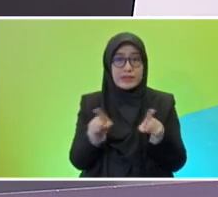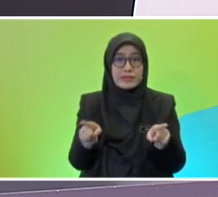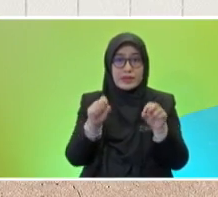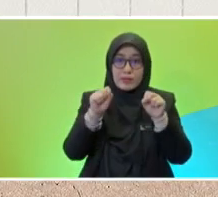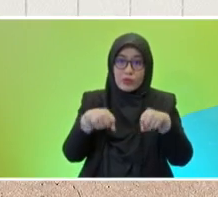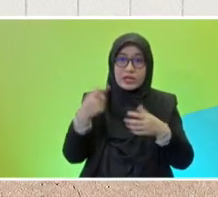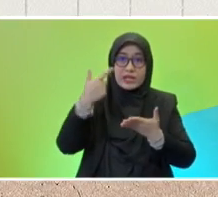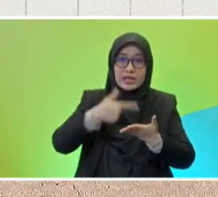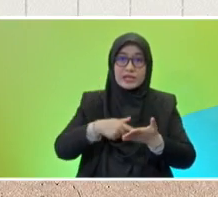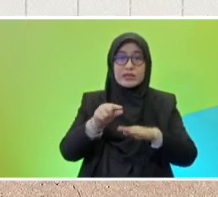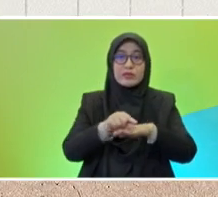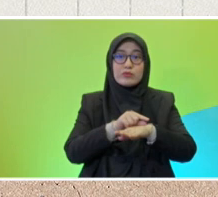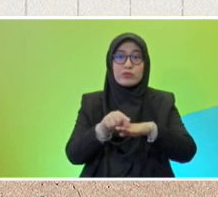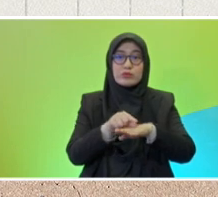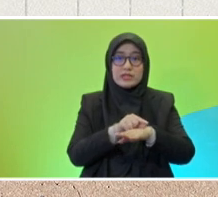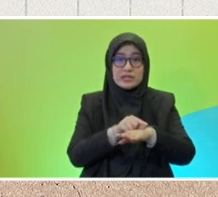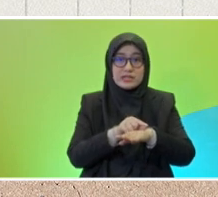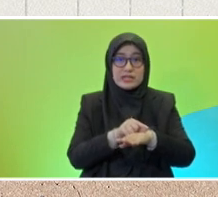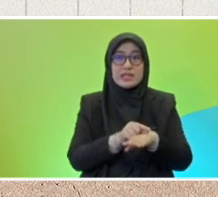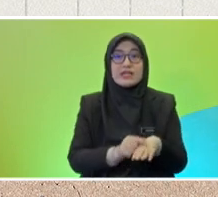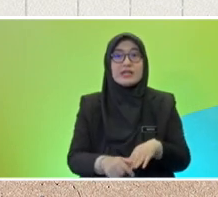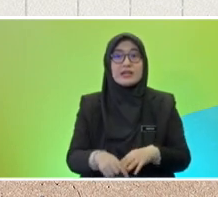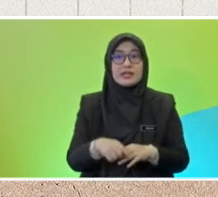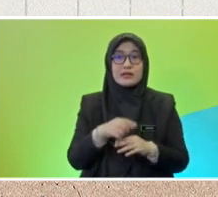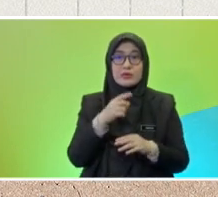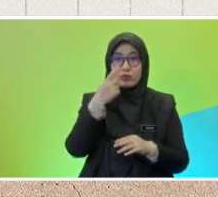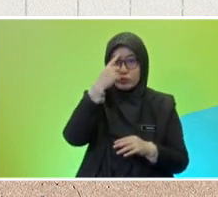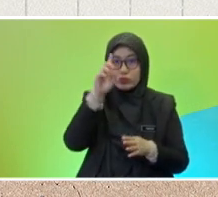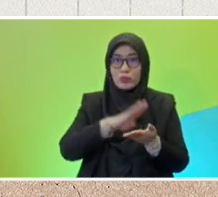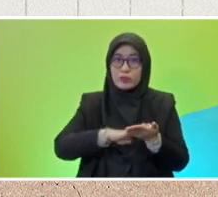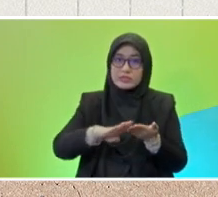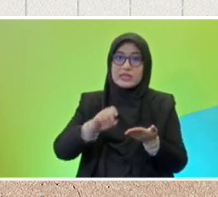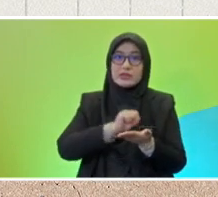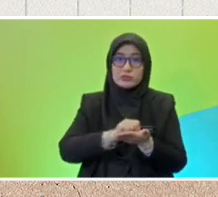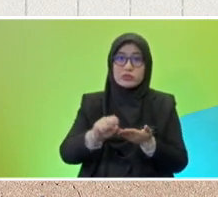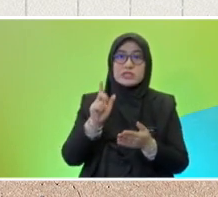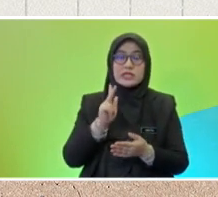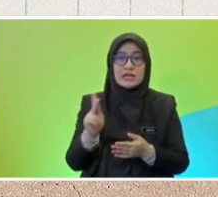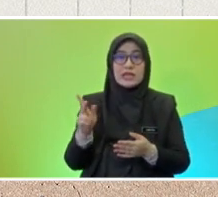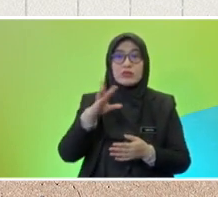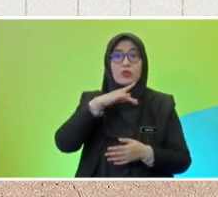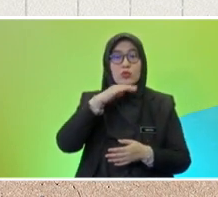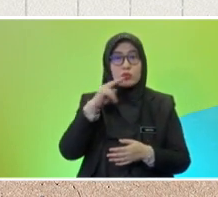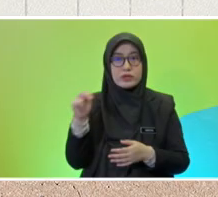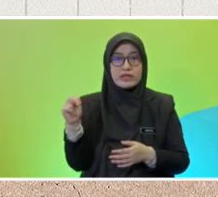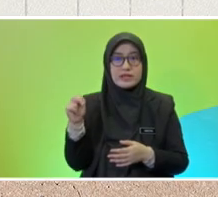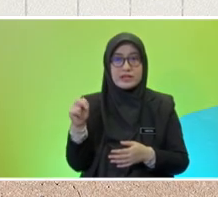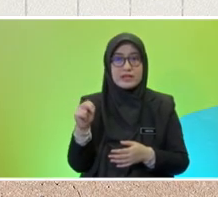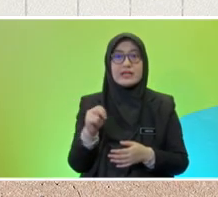mutlak Sebab Dia ada termasuk dalam kategori Ai mutlak yang berbiji dengan sifatnya